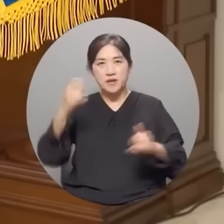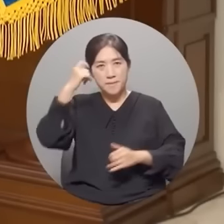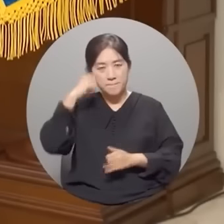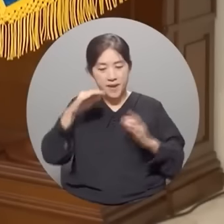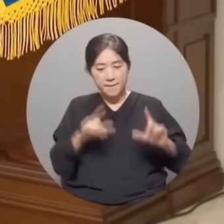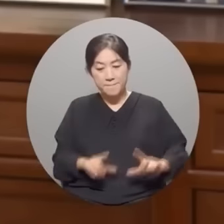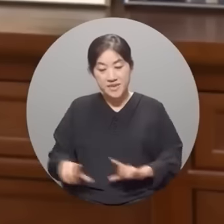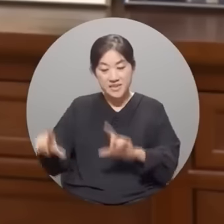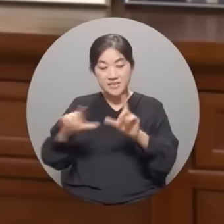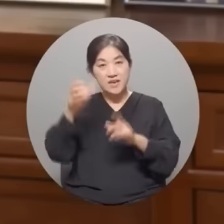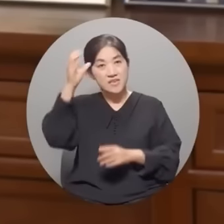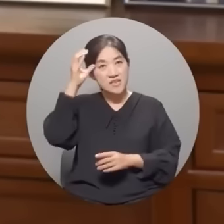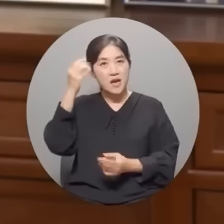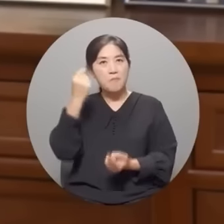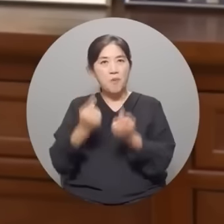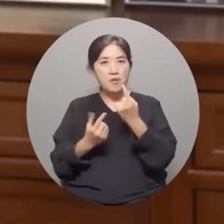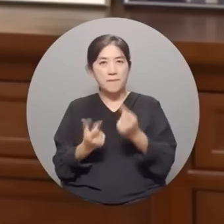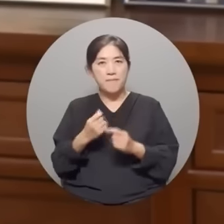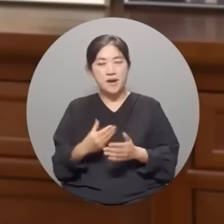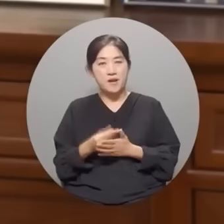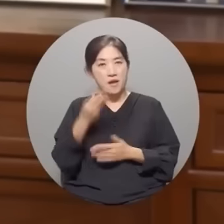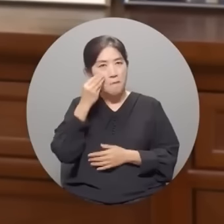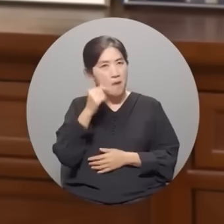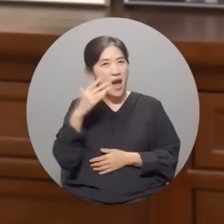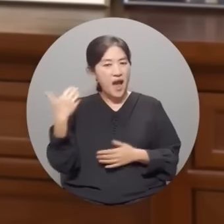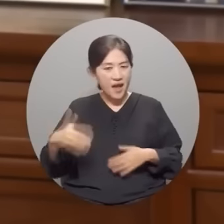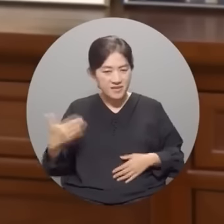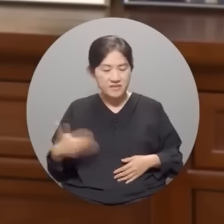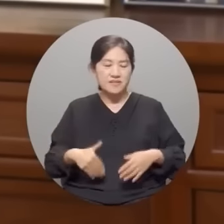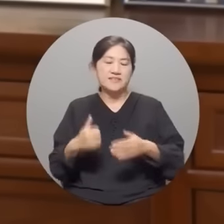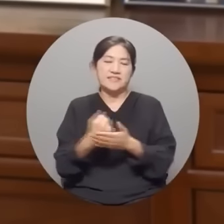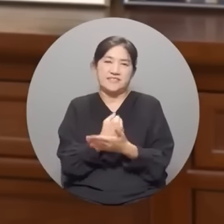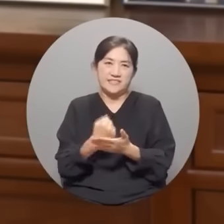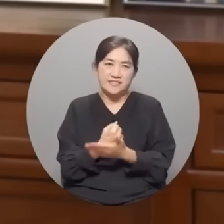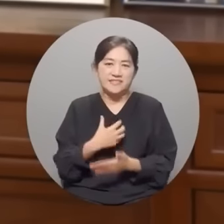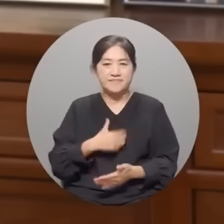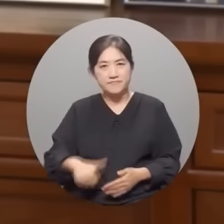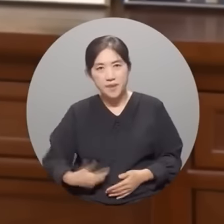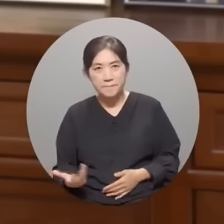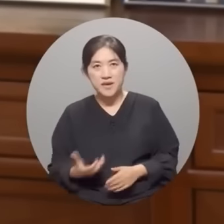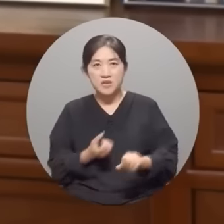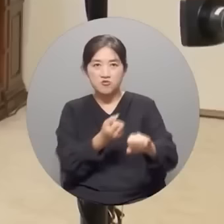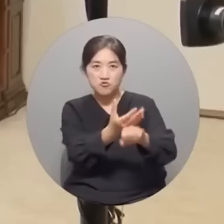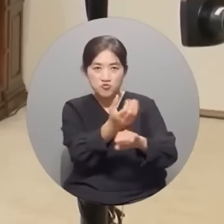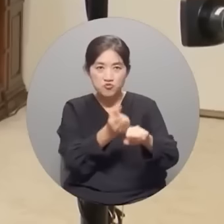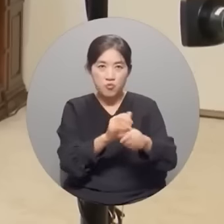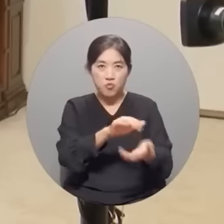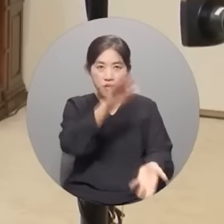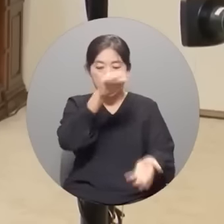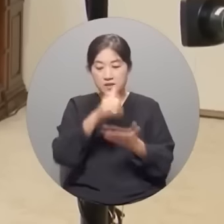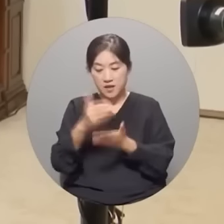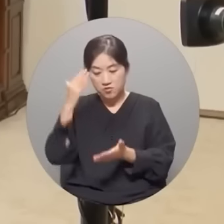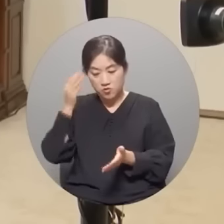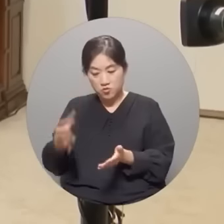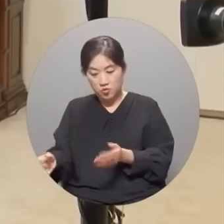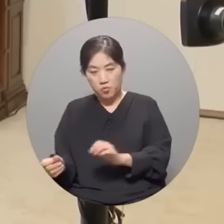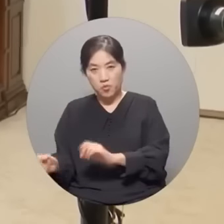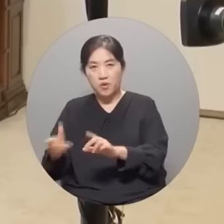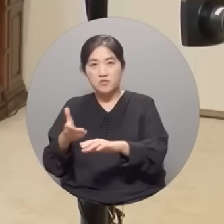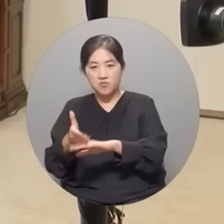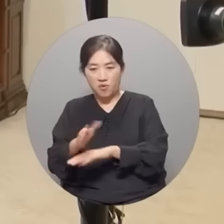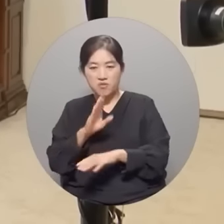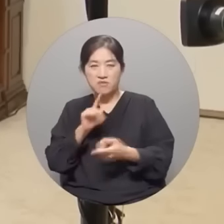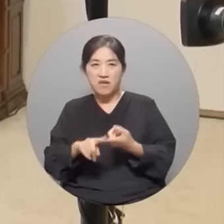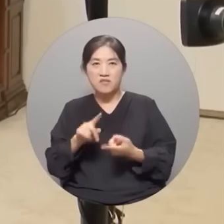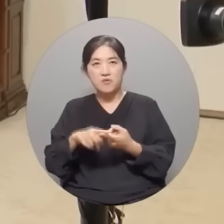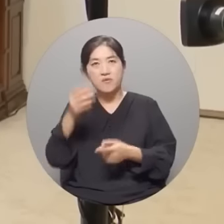민생이 기대만큼 빨리 나아지지 않아 안타까운 마음이라며 수출에 비해 국내 소비 회복이 더디다는 점은